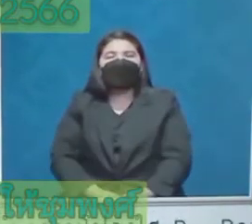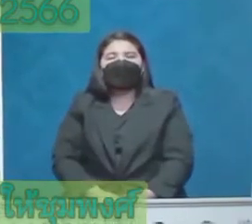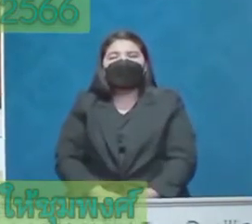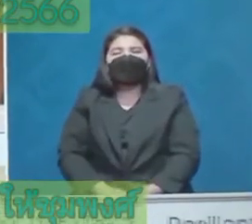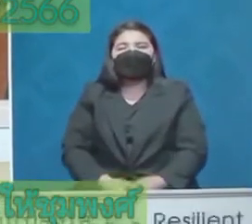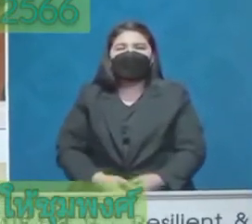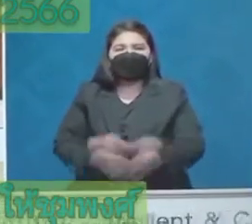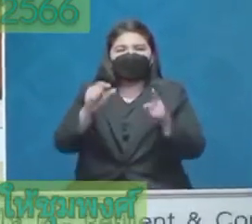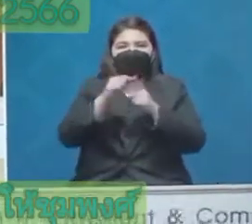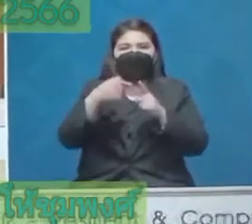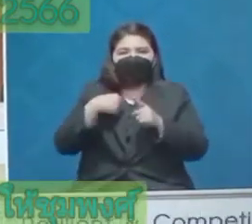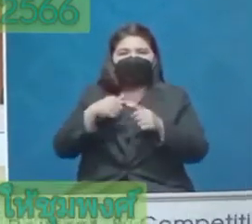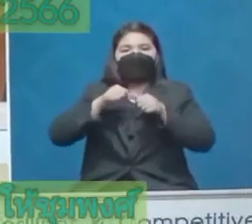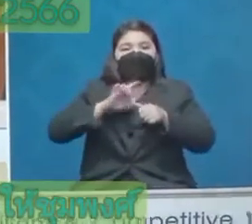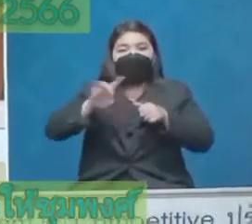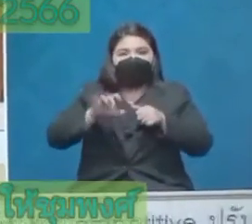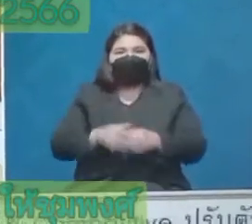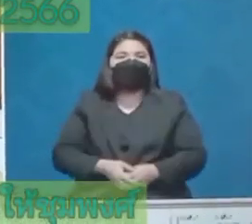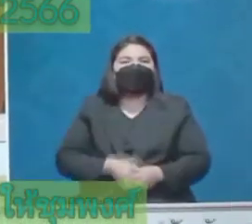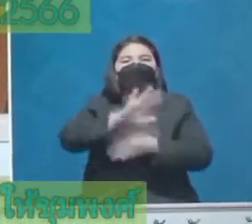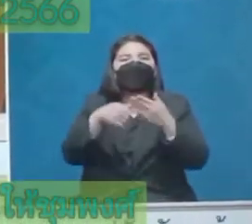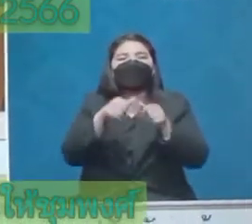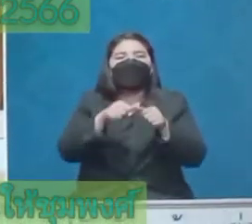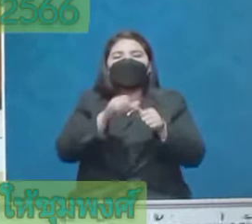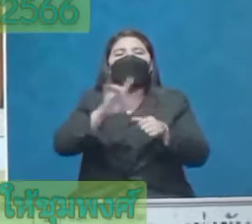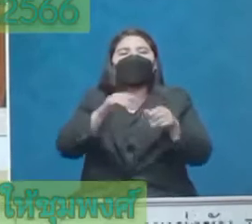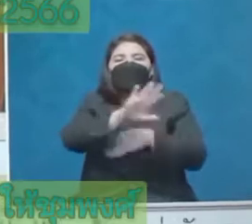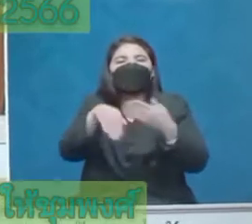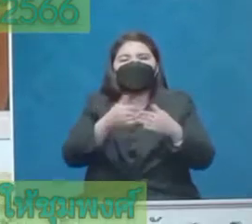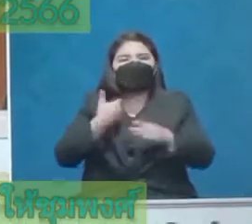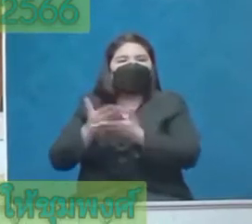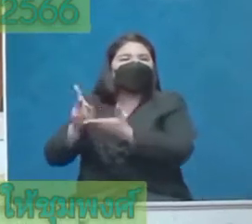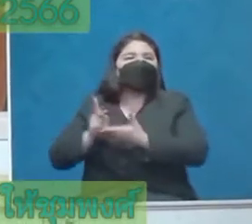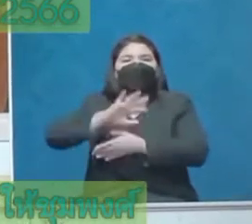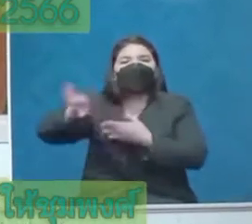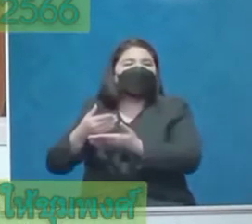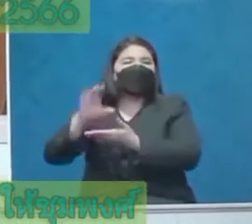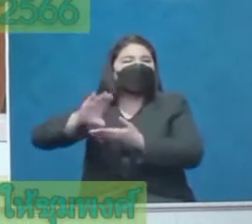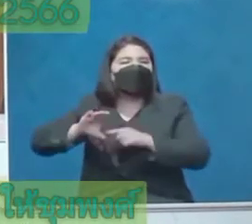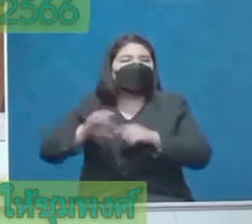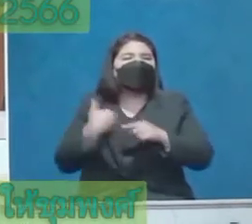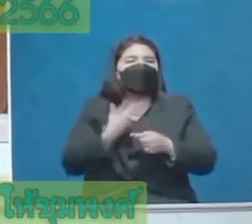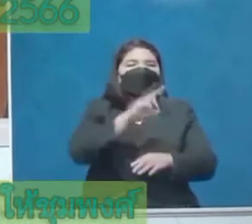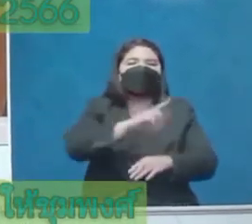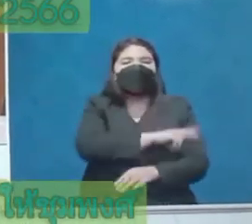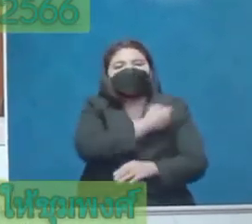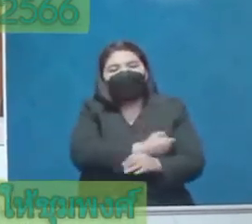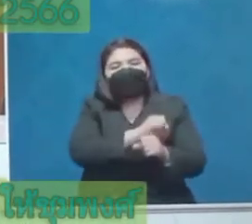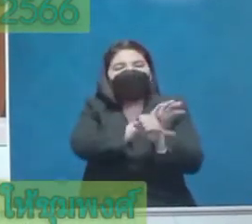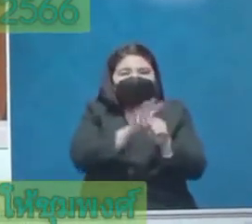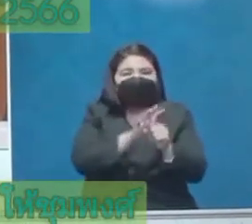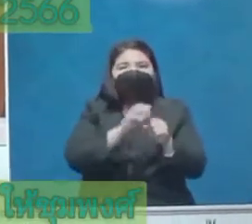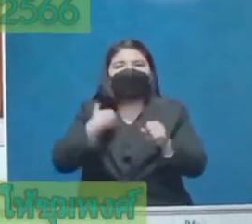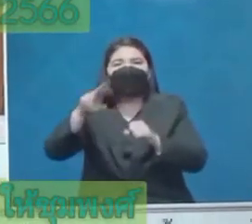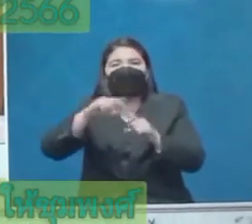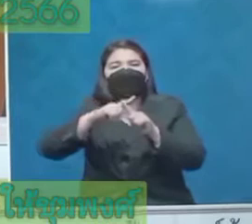ได้ให้คำว่าอยู่รอดทุกอย่างอยู่รอดหมดทำให้เขาอยู่รอดเพราะงบประมาณเงินกู้ทั้งหมดที่ได้มาทั้งหมดใช้เรื่องการรักษาพยาบาลใช้เรื่องโควิดใช้เรื่องของการ